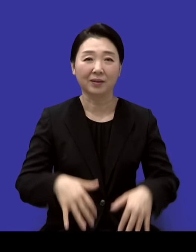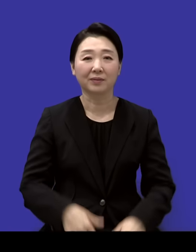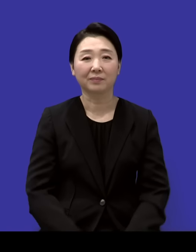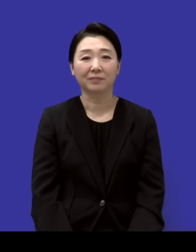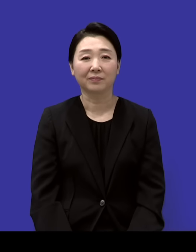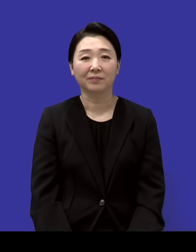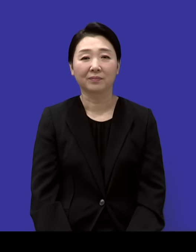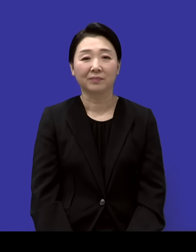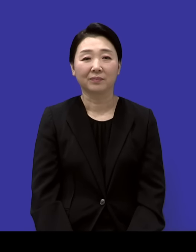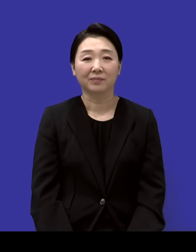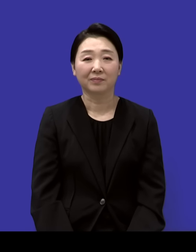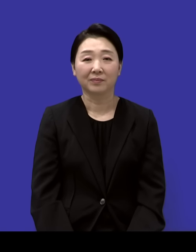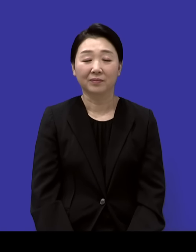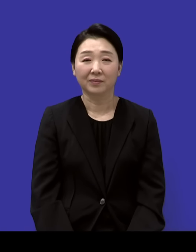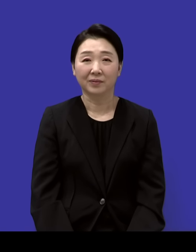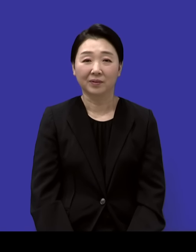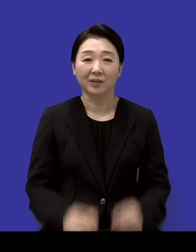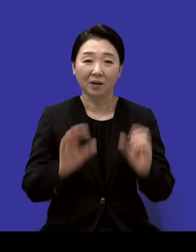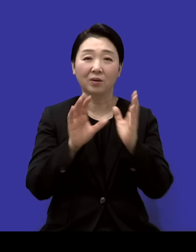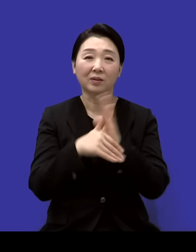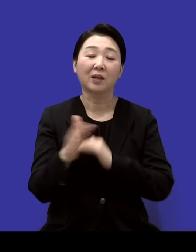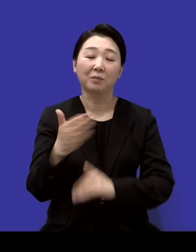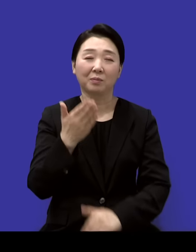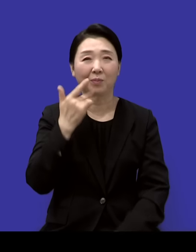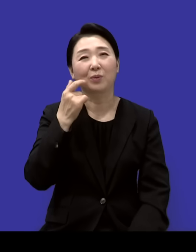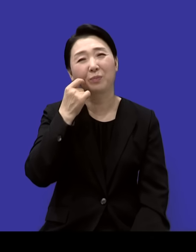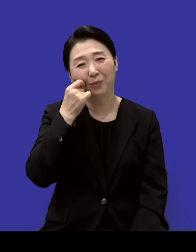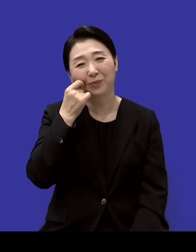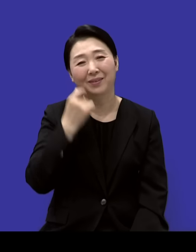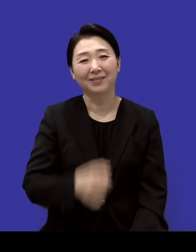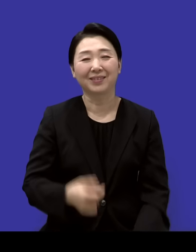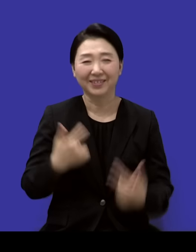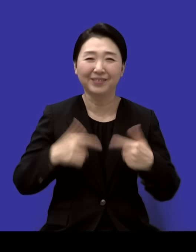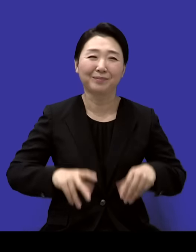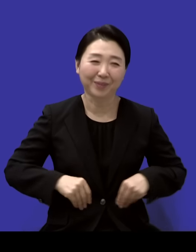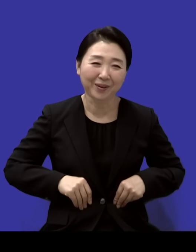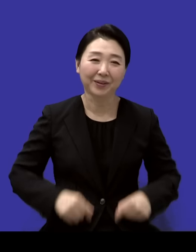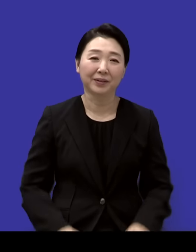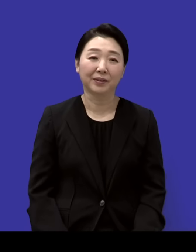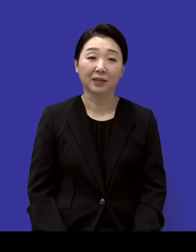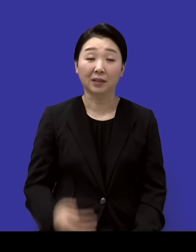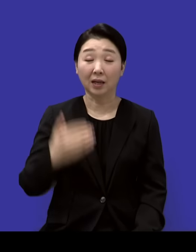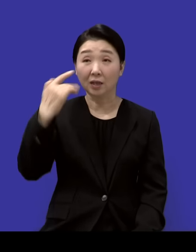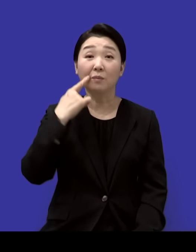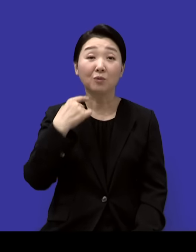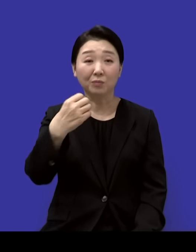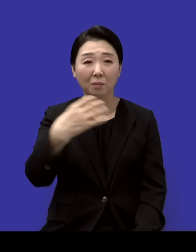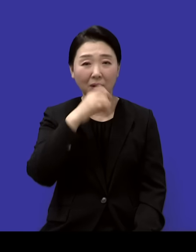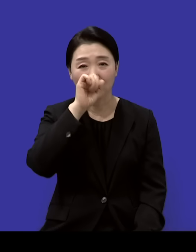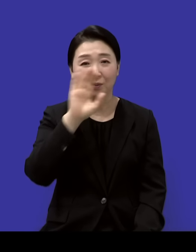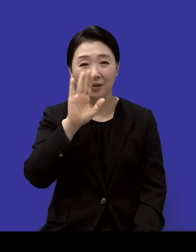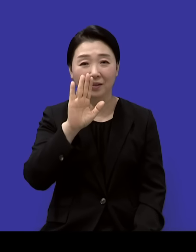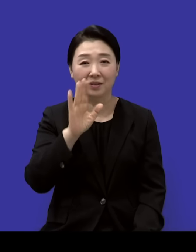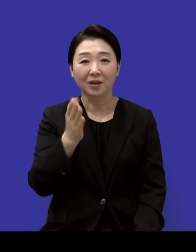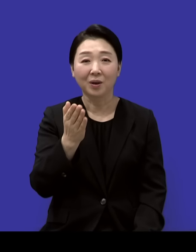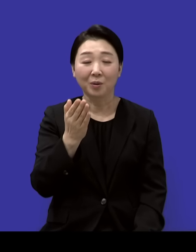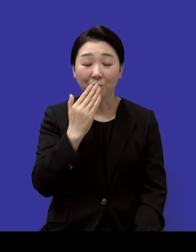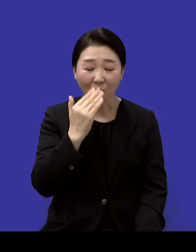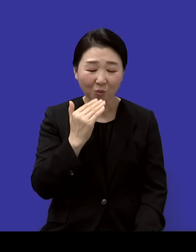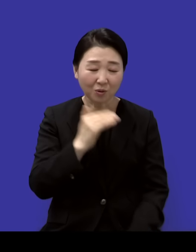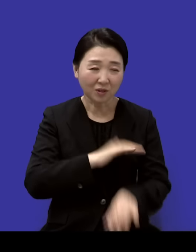예. 왜냐면 이제 어렸을 때부터 진짜 못 먹었어요. 그래가지고 제가 아까 키 크다고 부럽다 하셨잖아요. 네. 좋은 게 아니라니까. 먹으면서